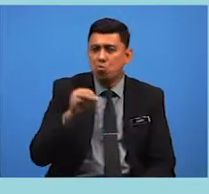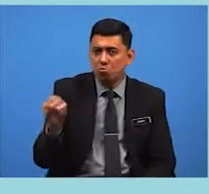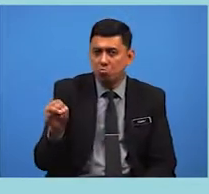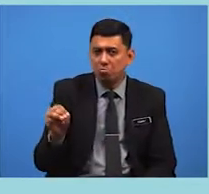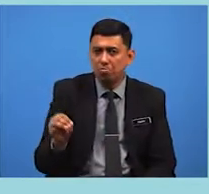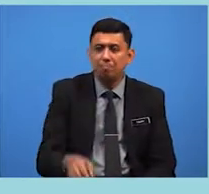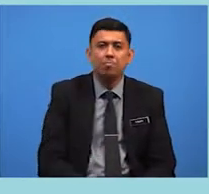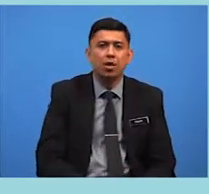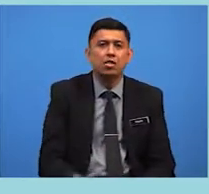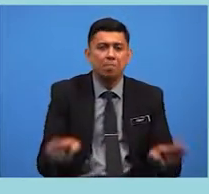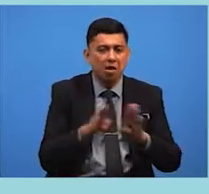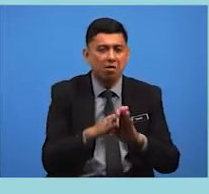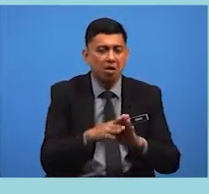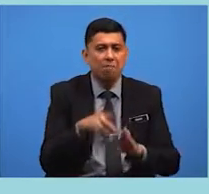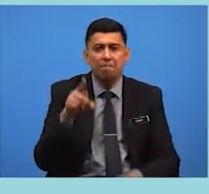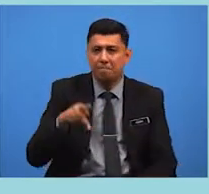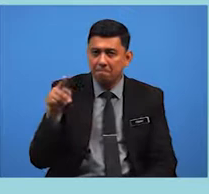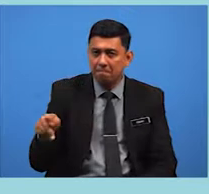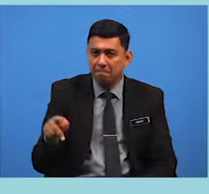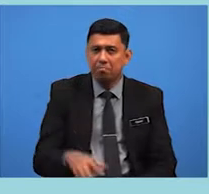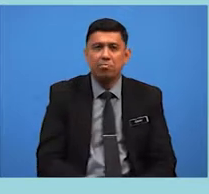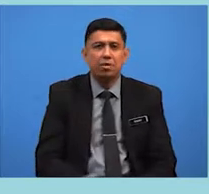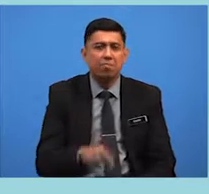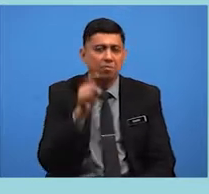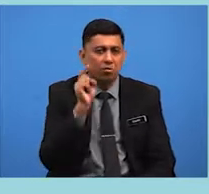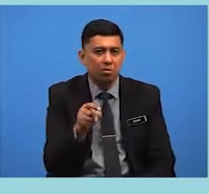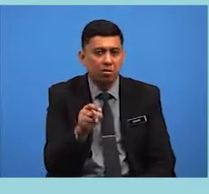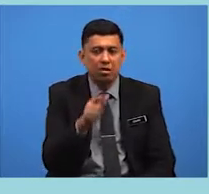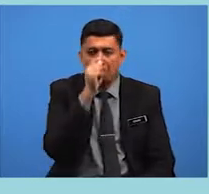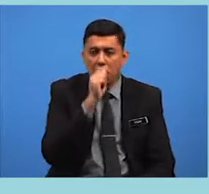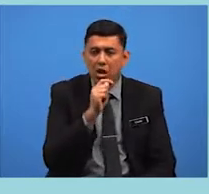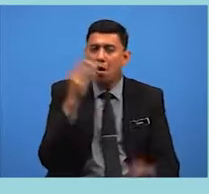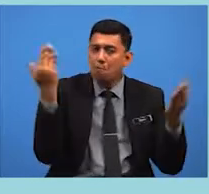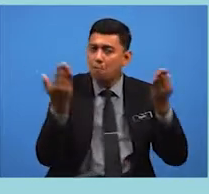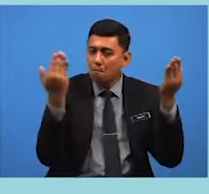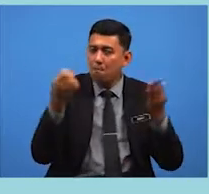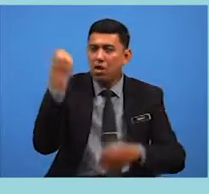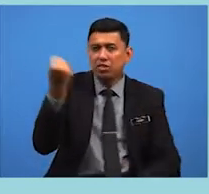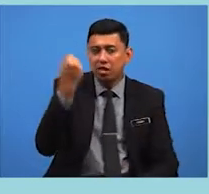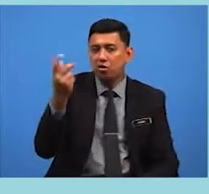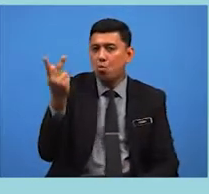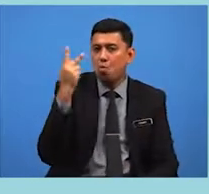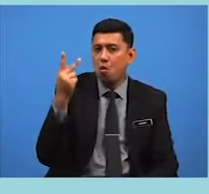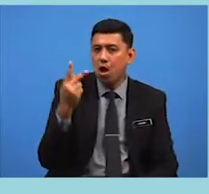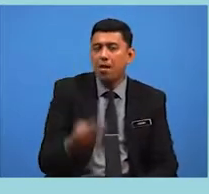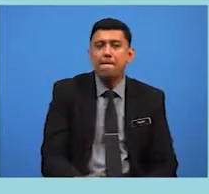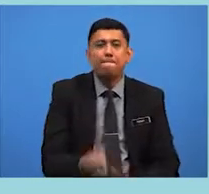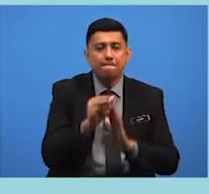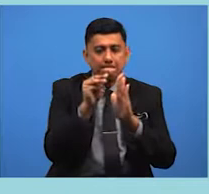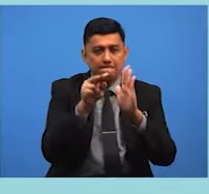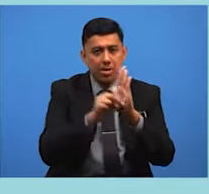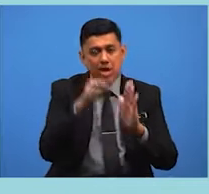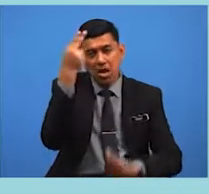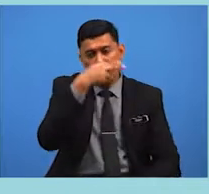Murid-murid, sebagai pelajar, nilai ketabahan harus dipupuk agar sentiasa kuat